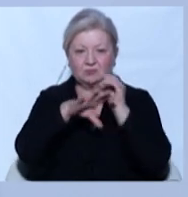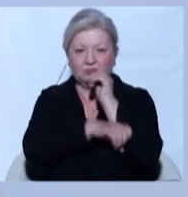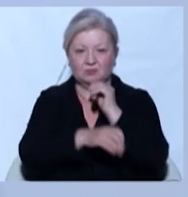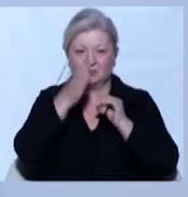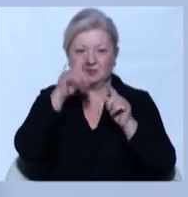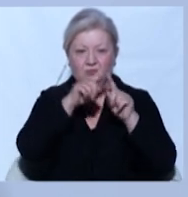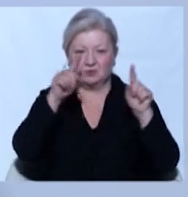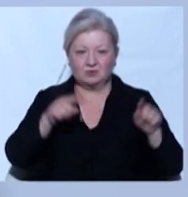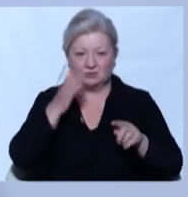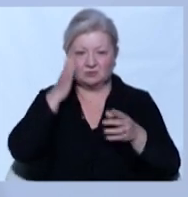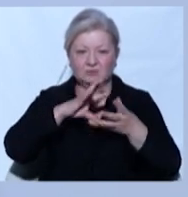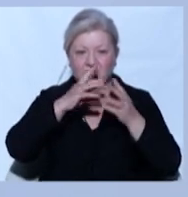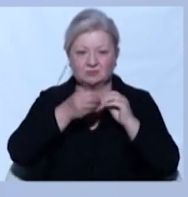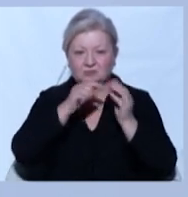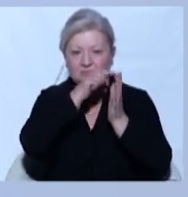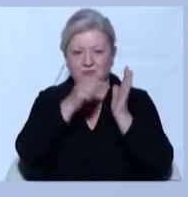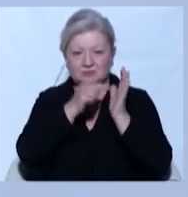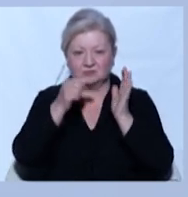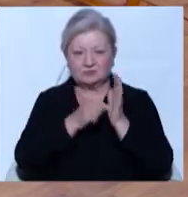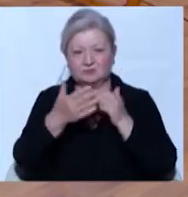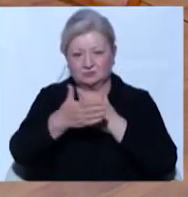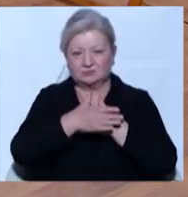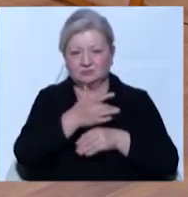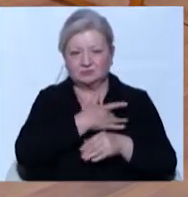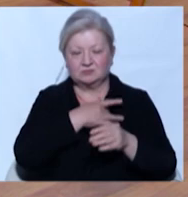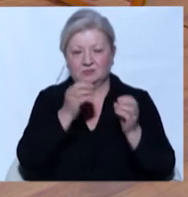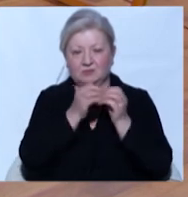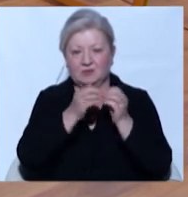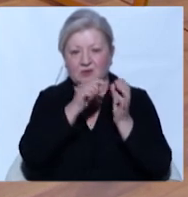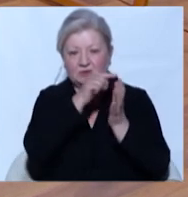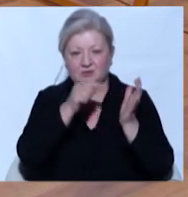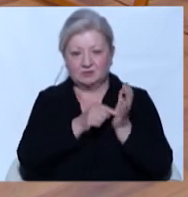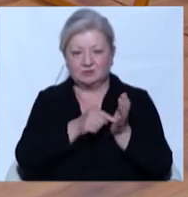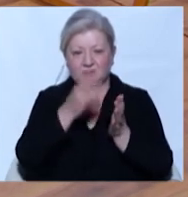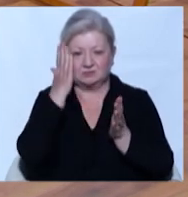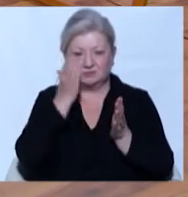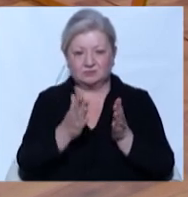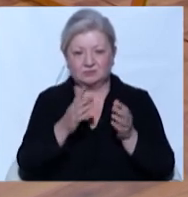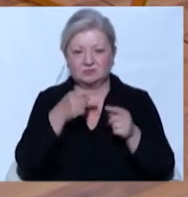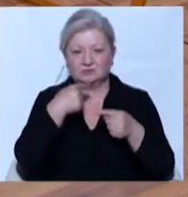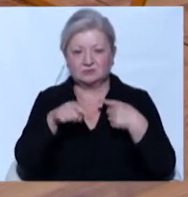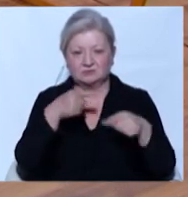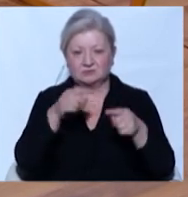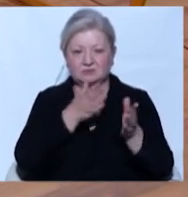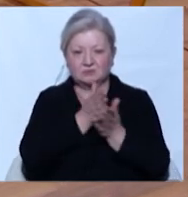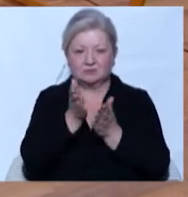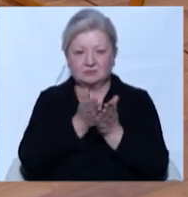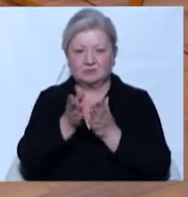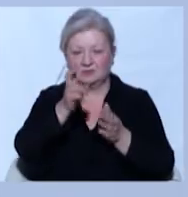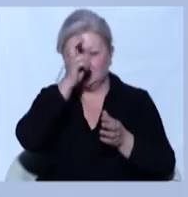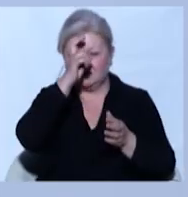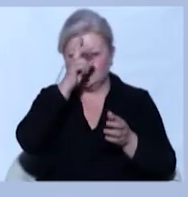გამოვა შემაჯამებელი კითხვები, დაახლოებით 10 კითხვა, სადაც იქნება სხვადასხვა მიმართულებით ქვეყნები